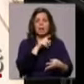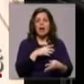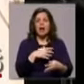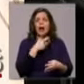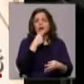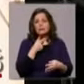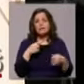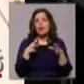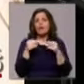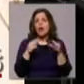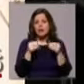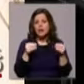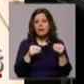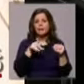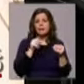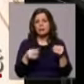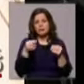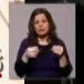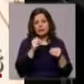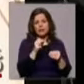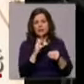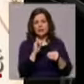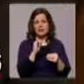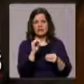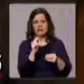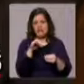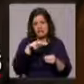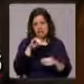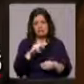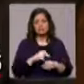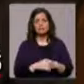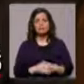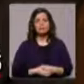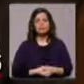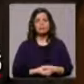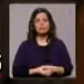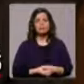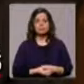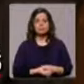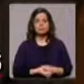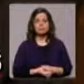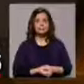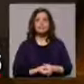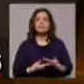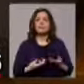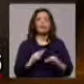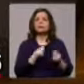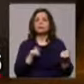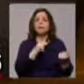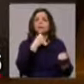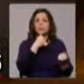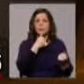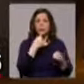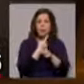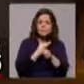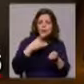гривны к доллару, от колебаний этих валют. И в этом я вижу основные угрозы. Пути решения есть. Вы все